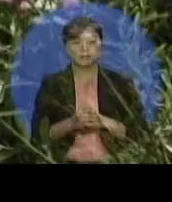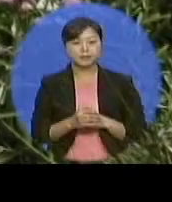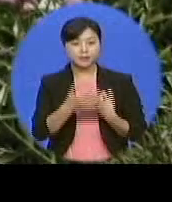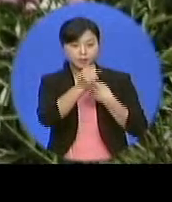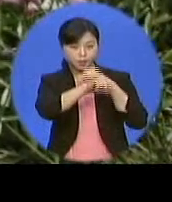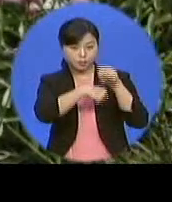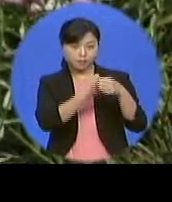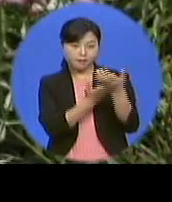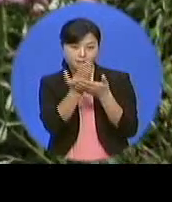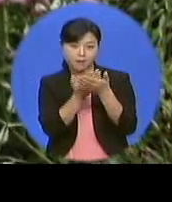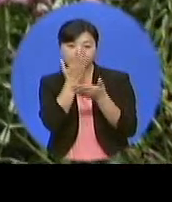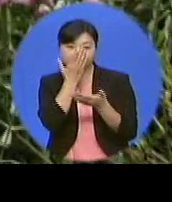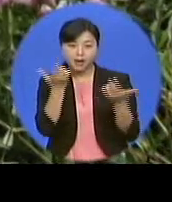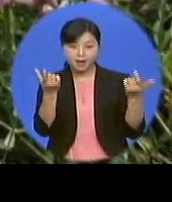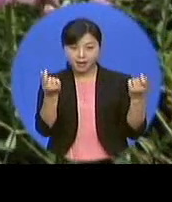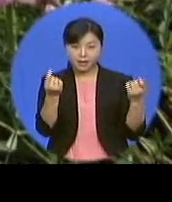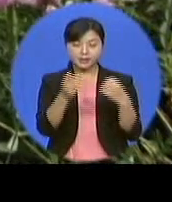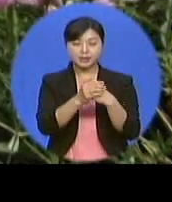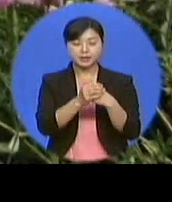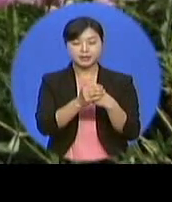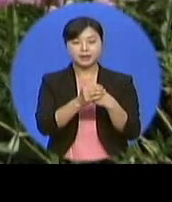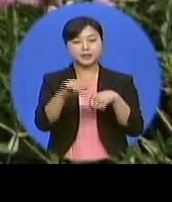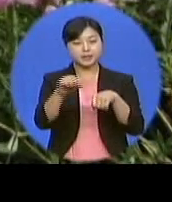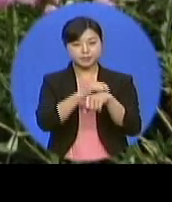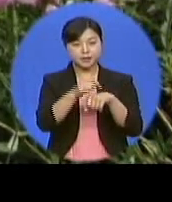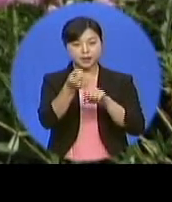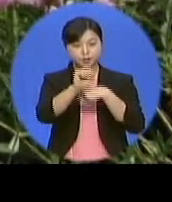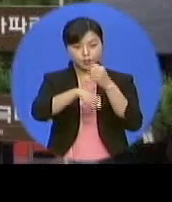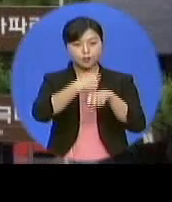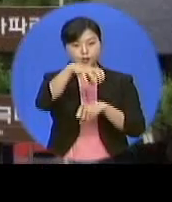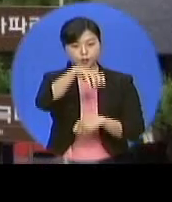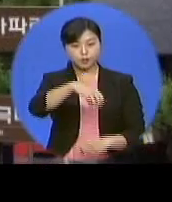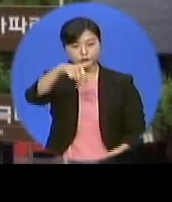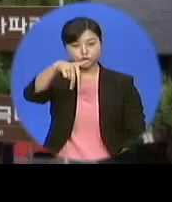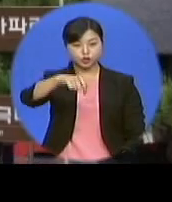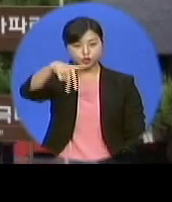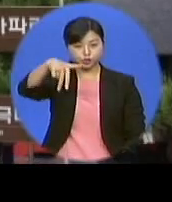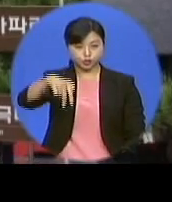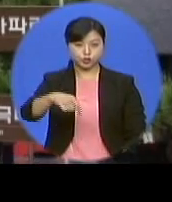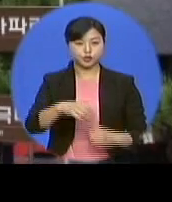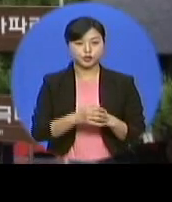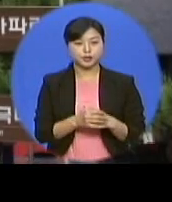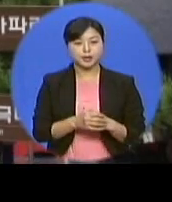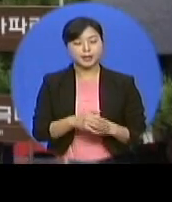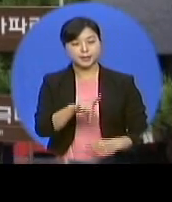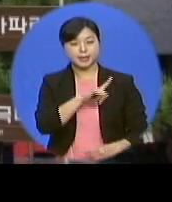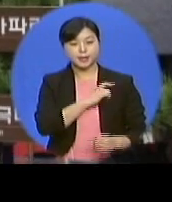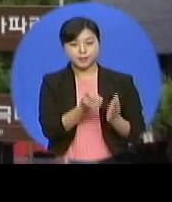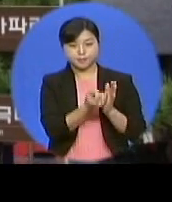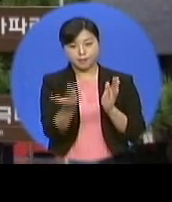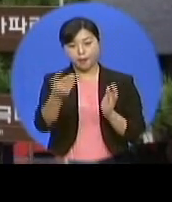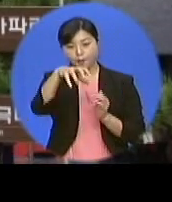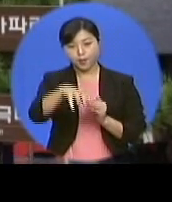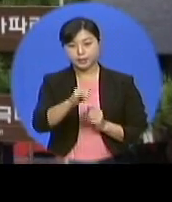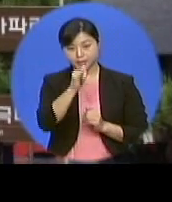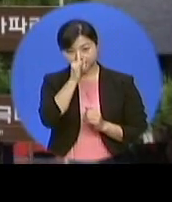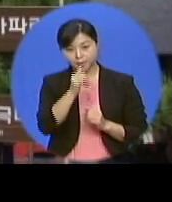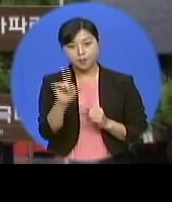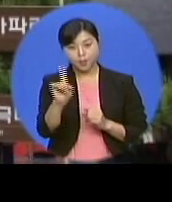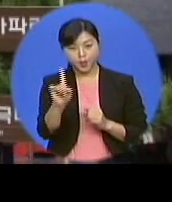동물과 교감할 수 있는 특별한 동물원 주주. 그 중에서도 가장 유명한 곳이